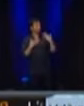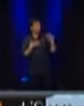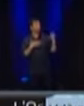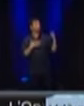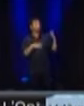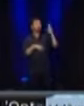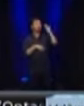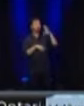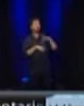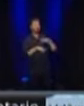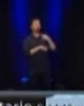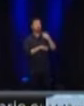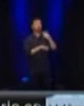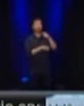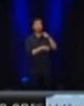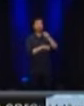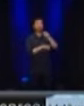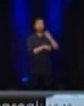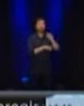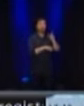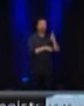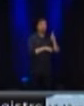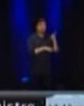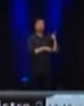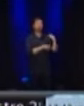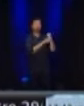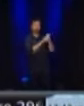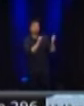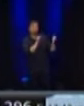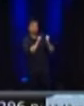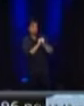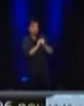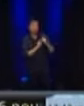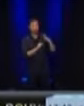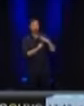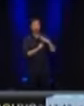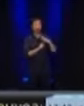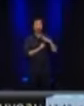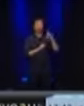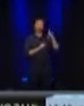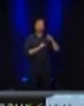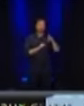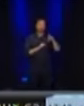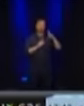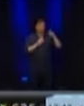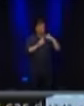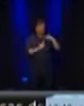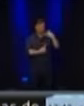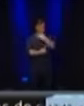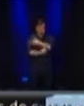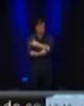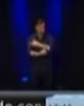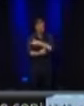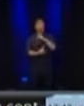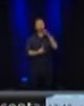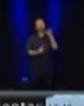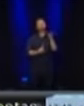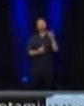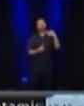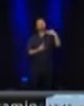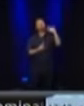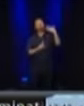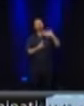Girard là-dessus, mais c'est sûr que ça va être lié à deux doses. Soyons très clairs, là, les gens qui vont être éligibles à